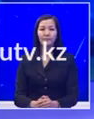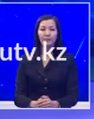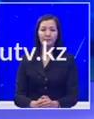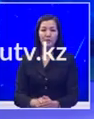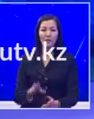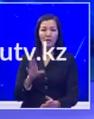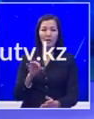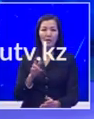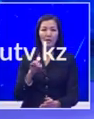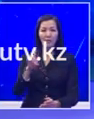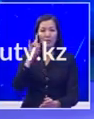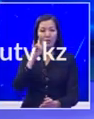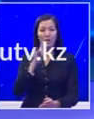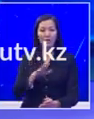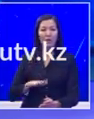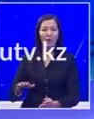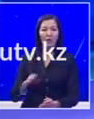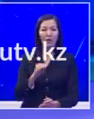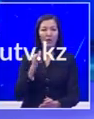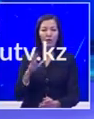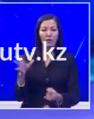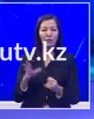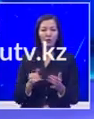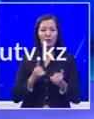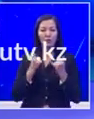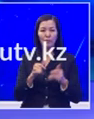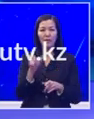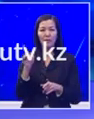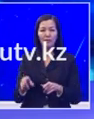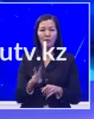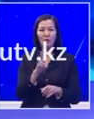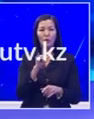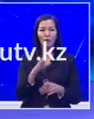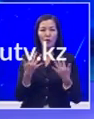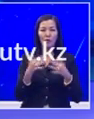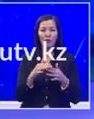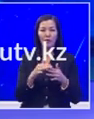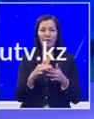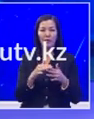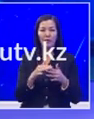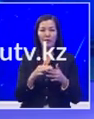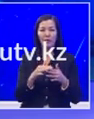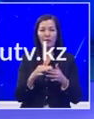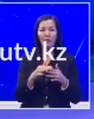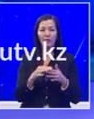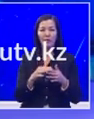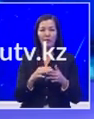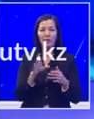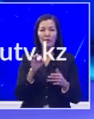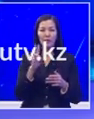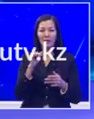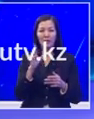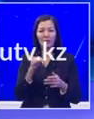Жас палуандар боз кілемде бақсынады. Еңбек Шағзақ ауданда жетсу жерінің құрметті азаматы, Нұра ауылының іргетасын қалаушының бірі